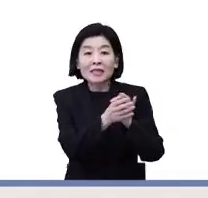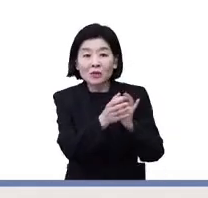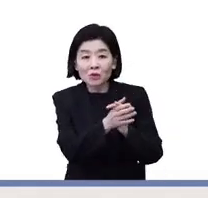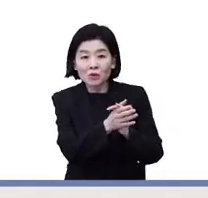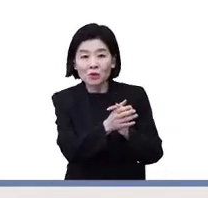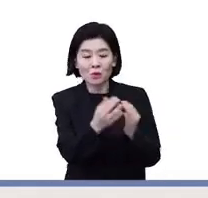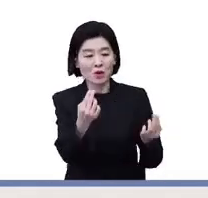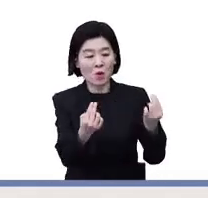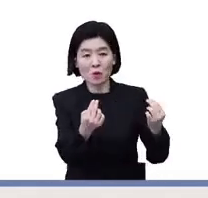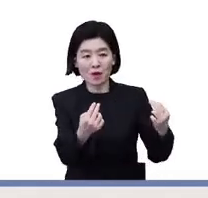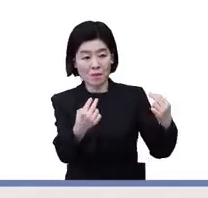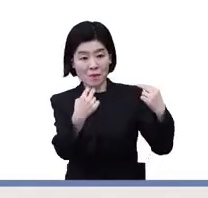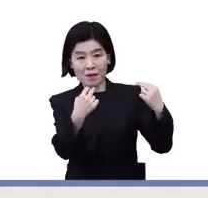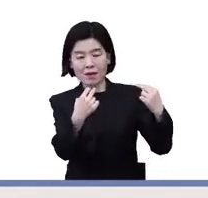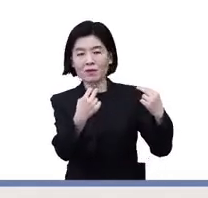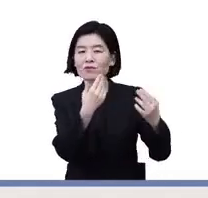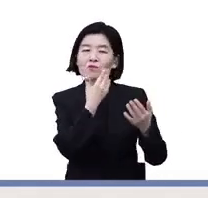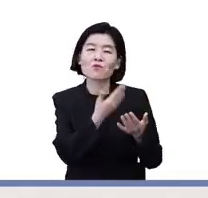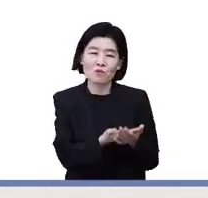미치는 시기죠.